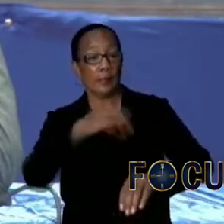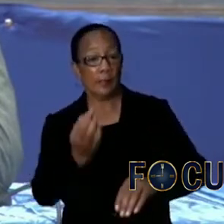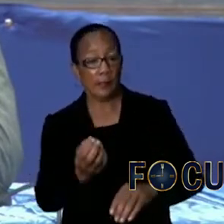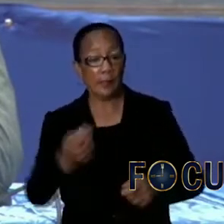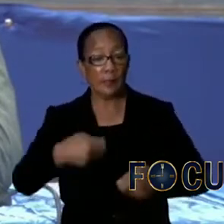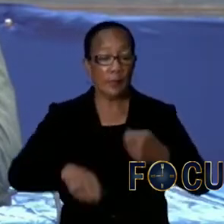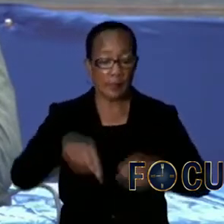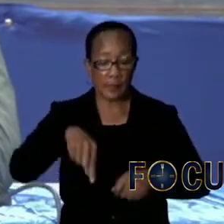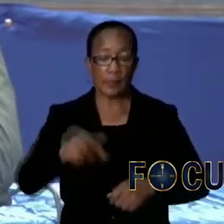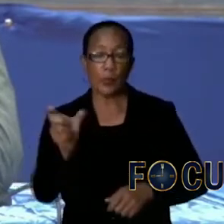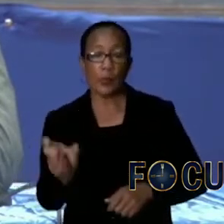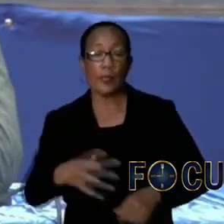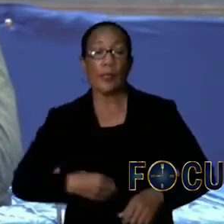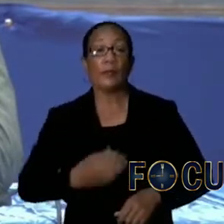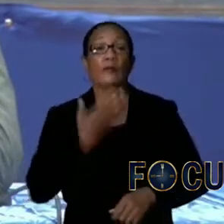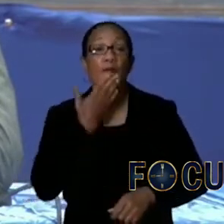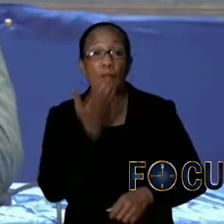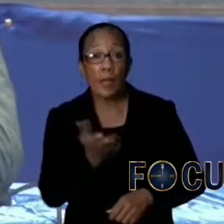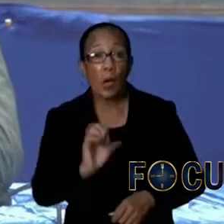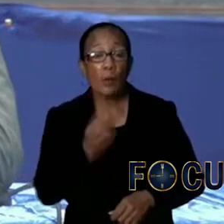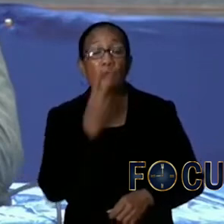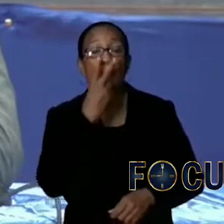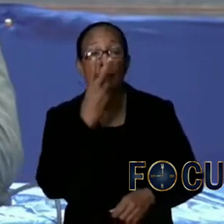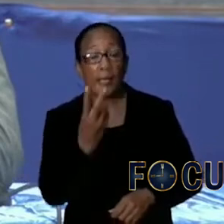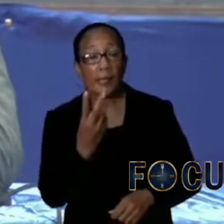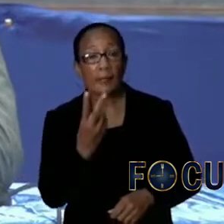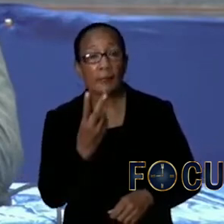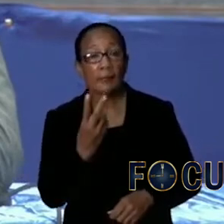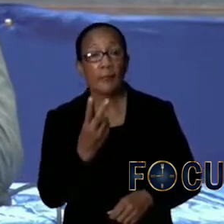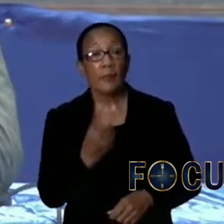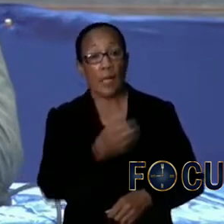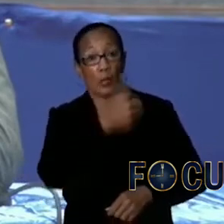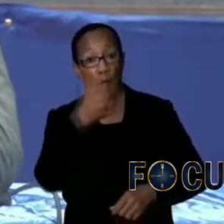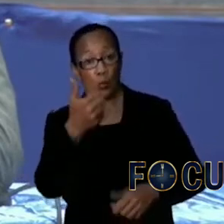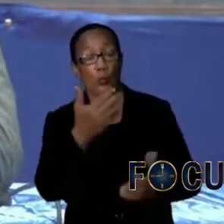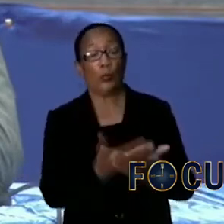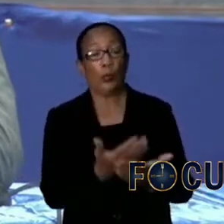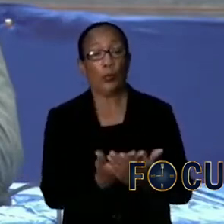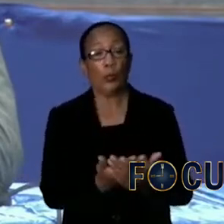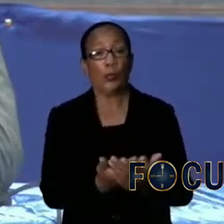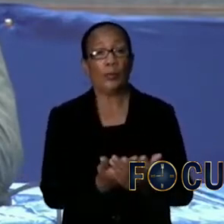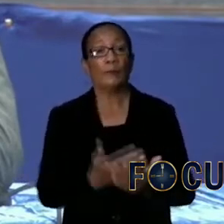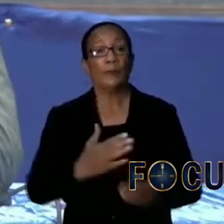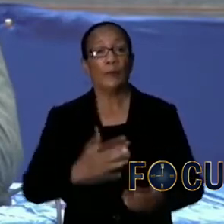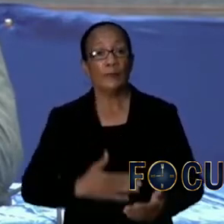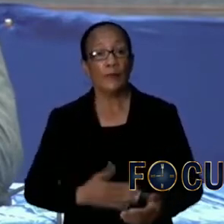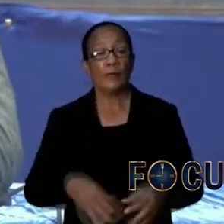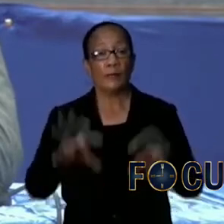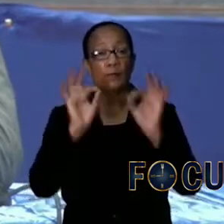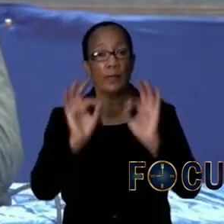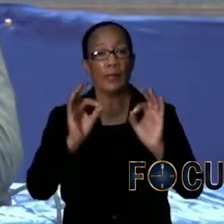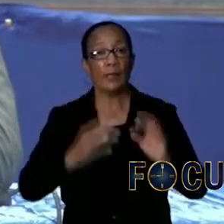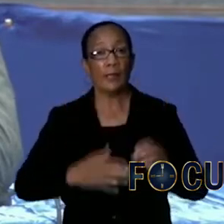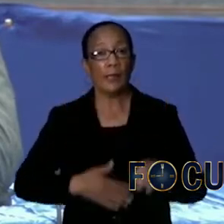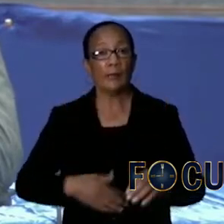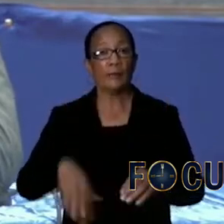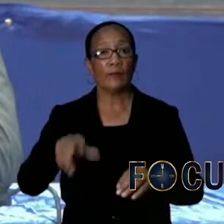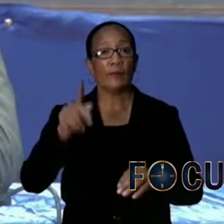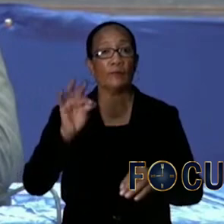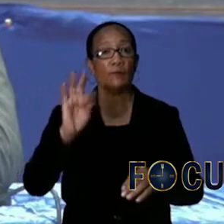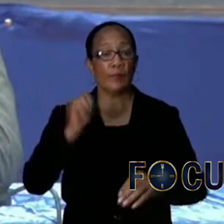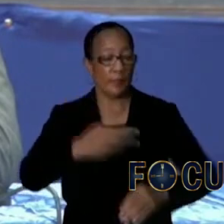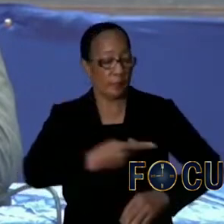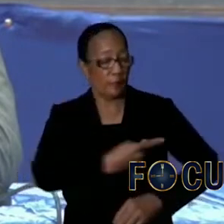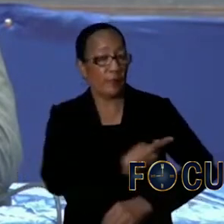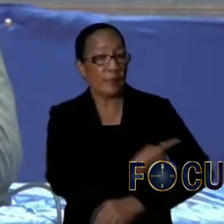week hebben gevraagd om te kijken naar een goedkeuring van het en de veiligheid van het